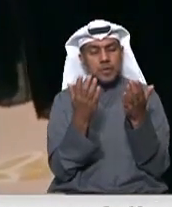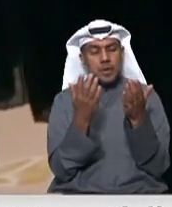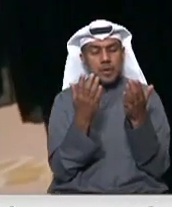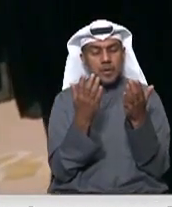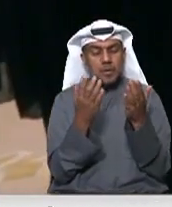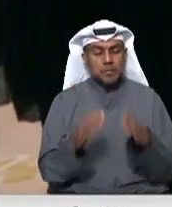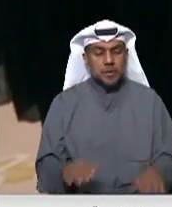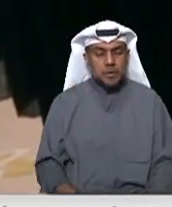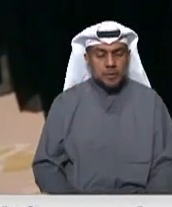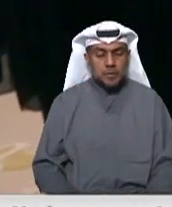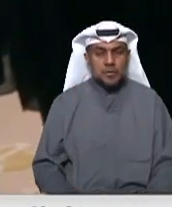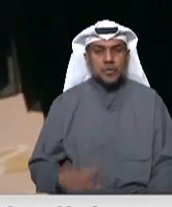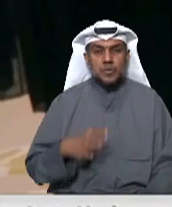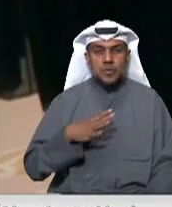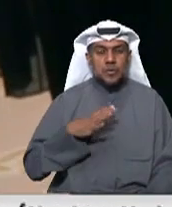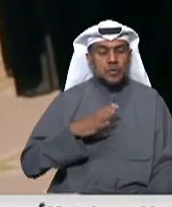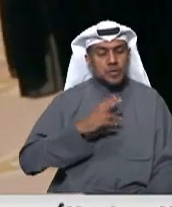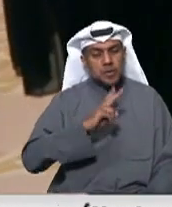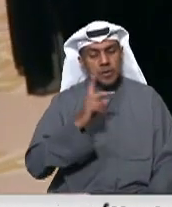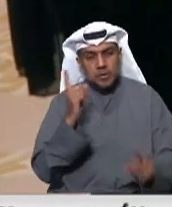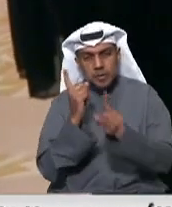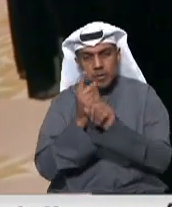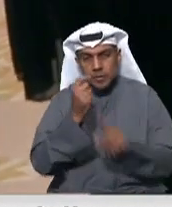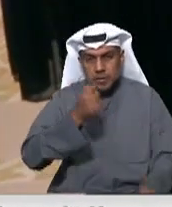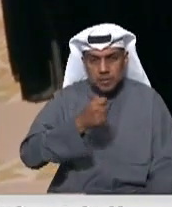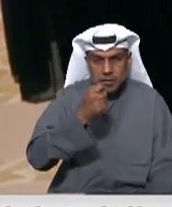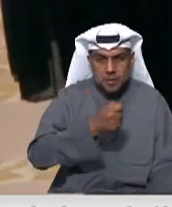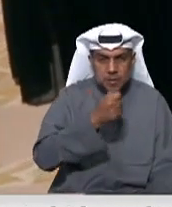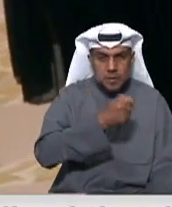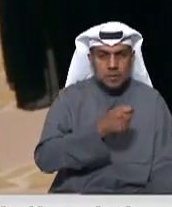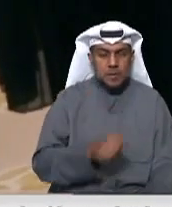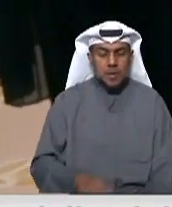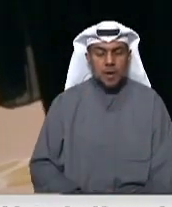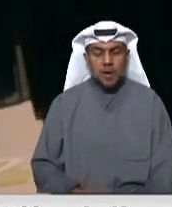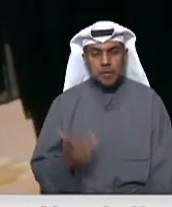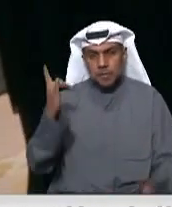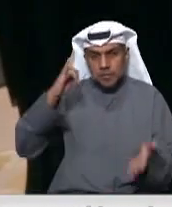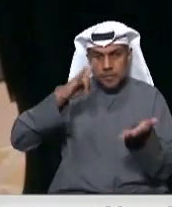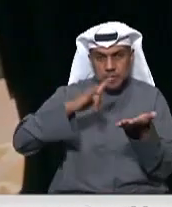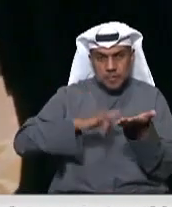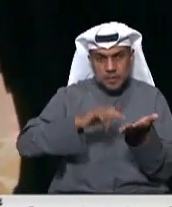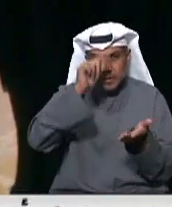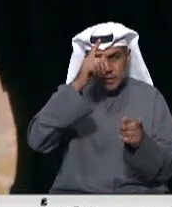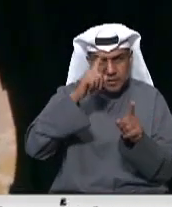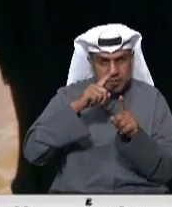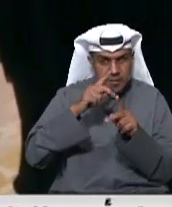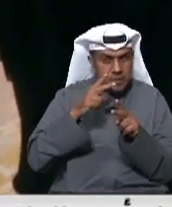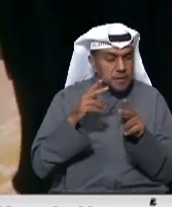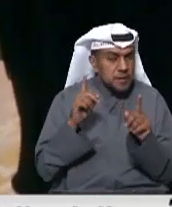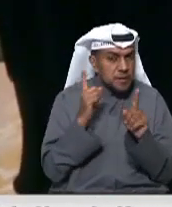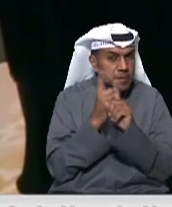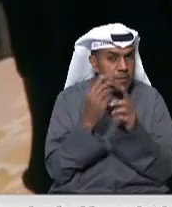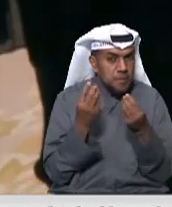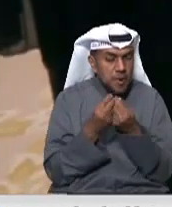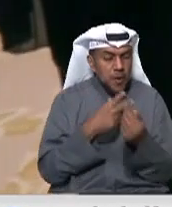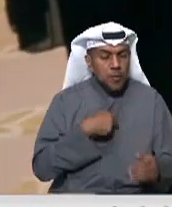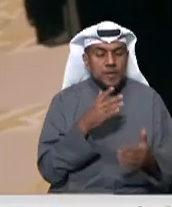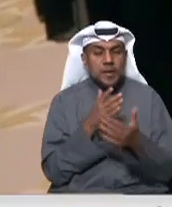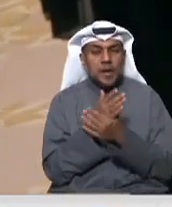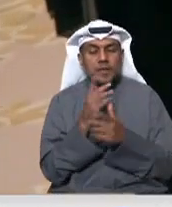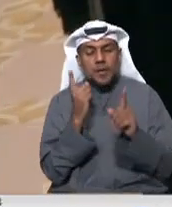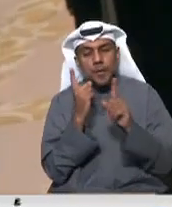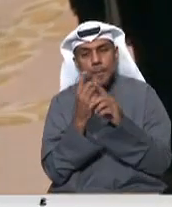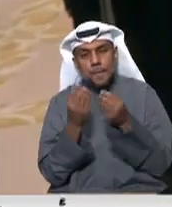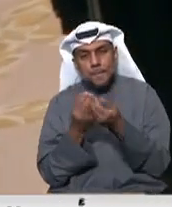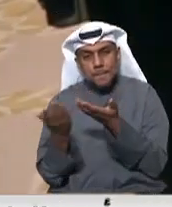وعدد من الشيوخ الكرام وقد كان في استقبال معالي على ارض المطار وزير الخارجيه الشيخ سالم